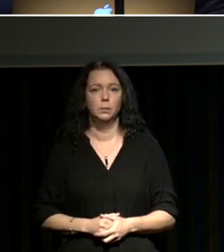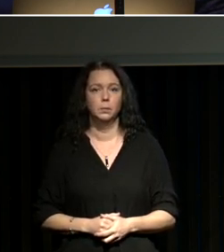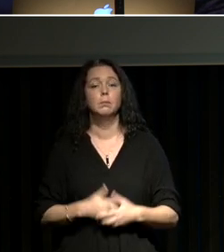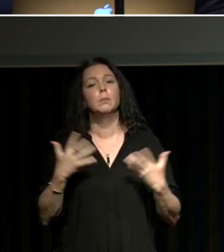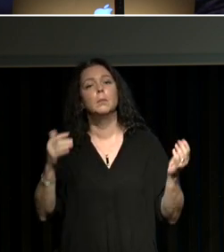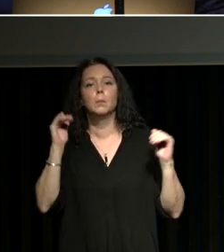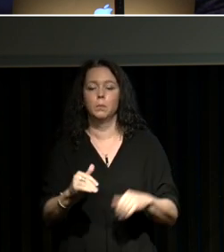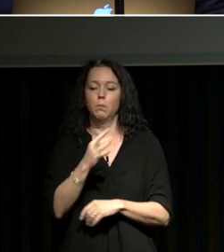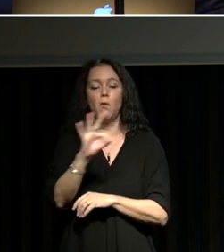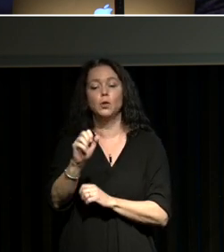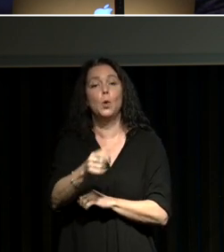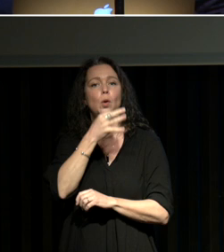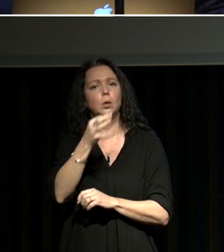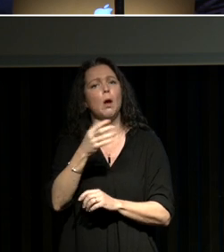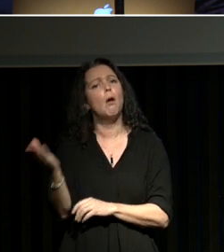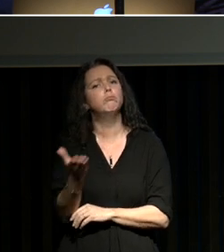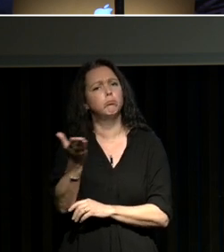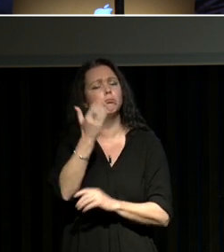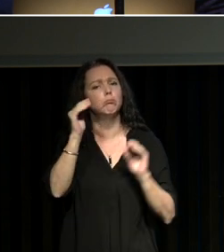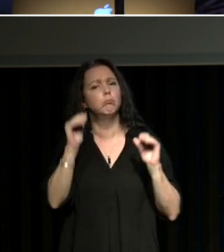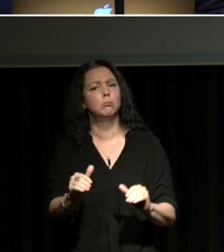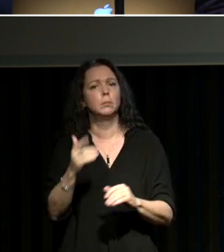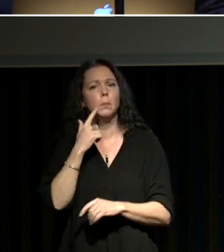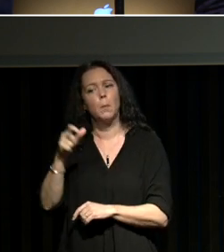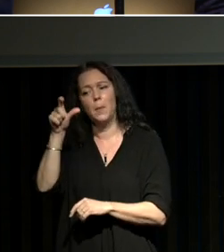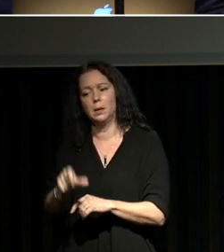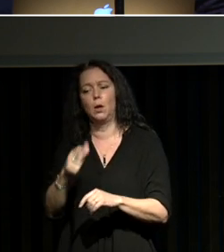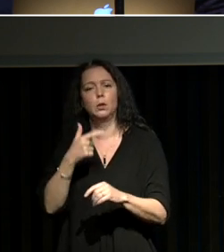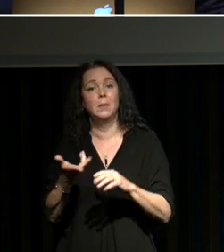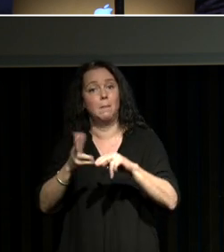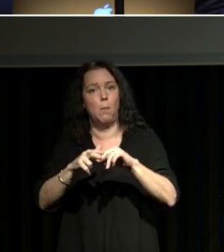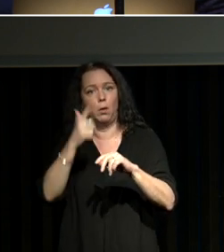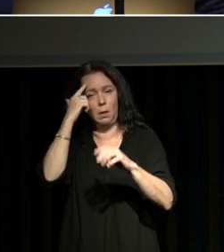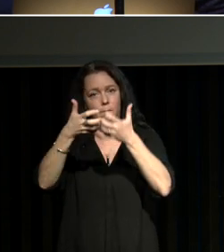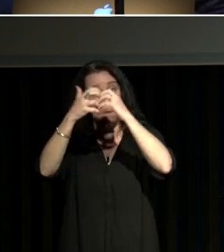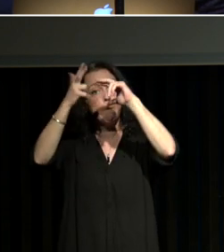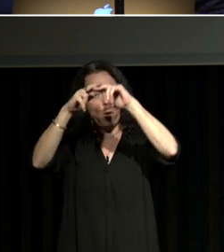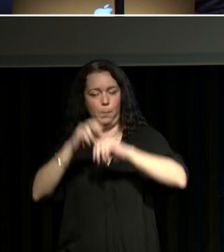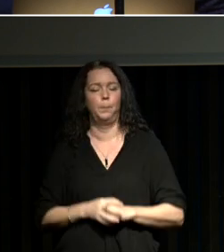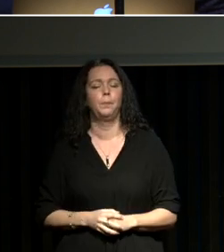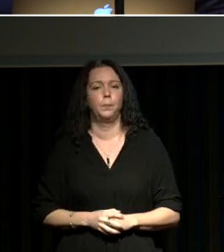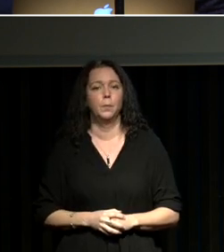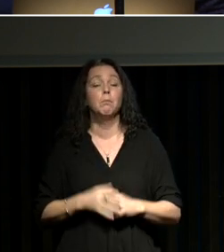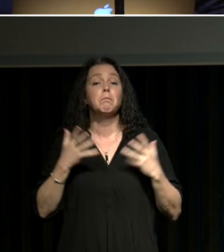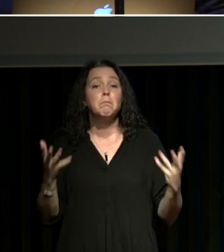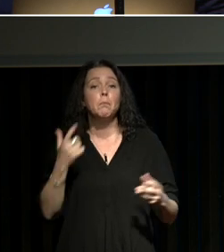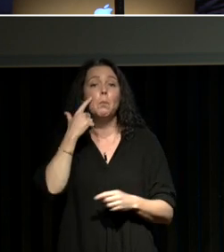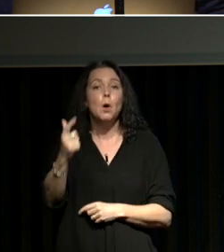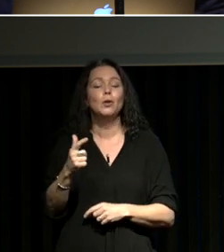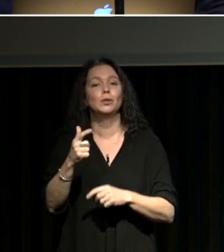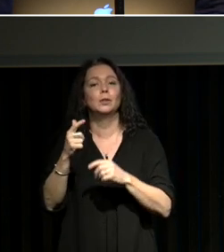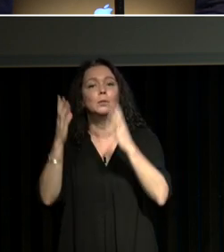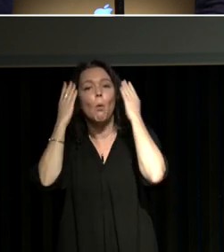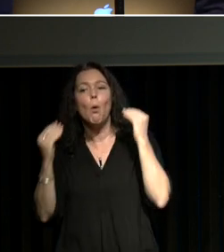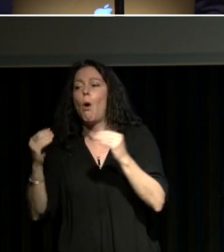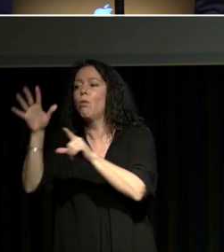qu'elle est quand même assez performante en ce qui concerne les donneurs en état de mort encéphalique. On pourrait paradoxalement penser que les Pays-Bas sont bien